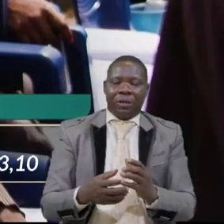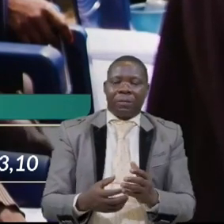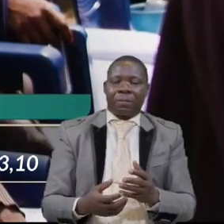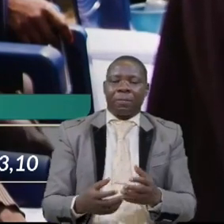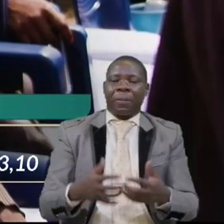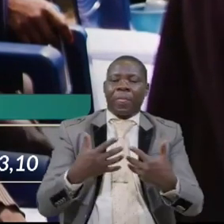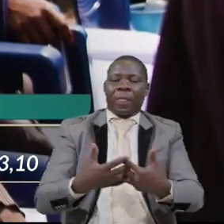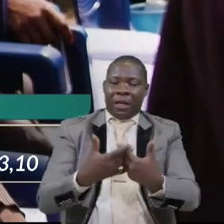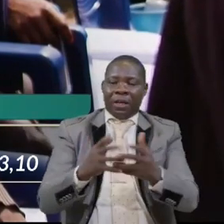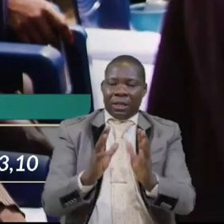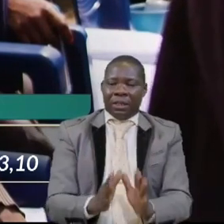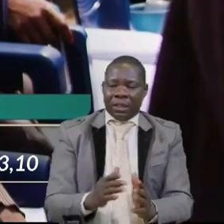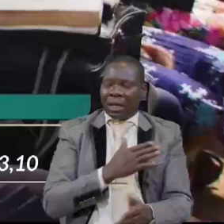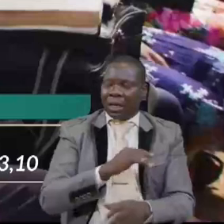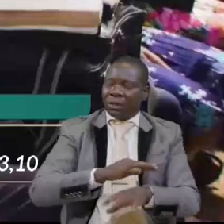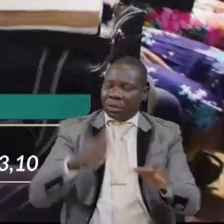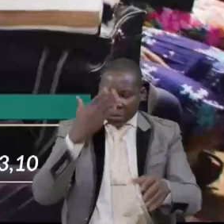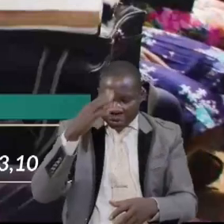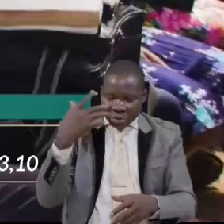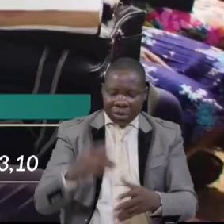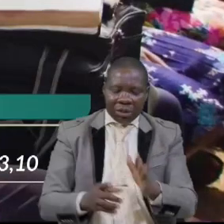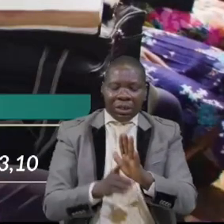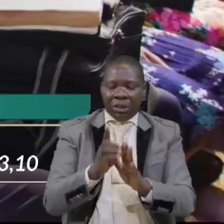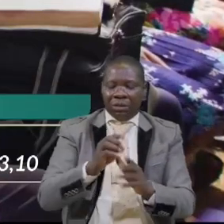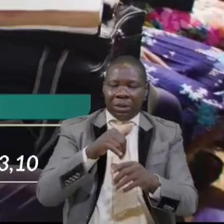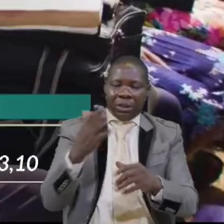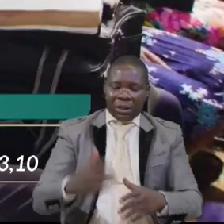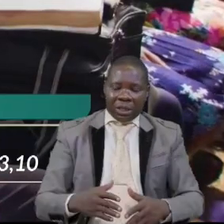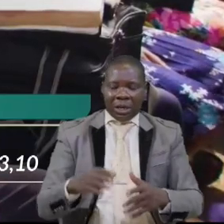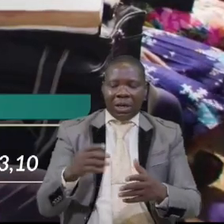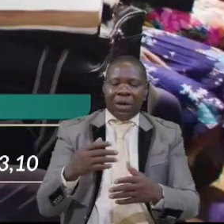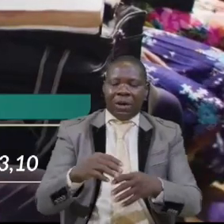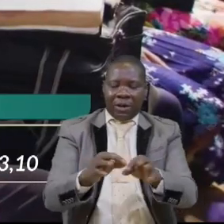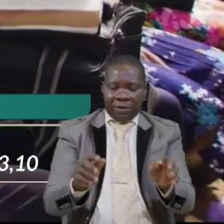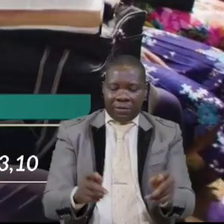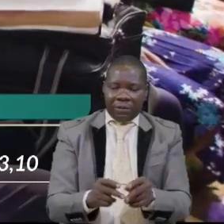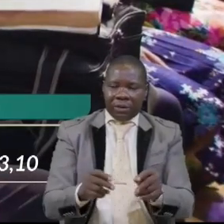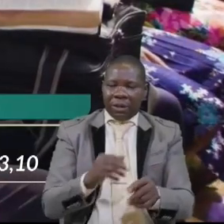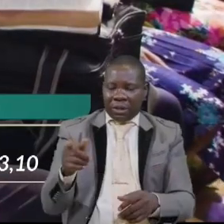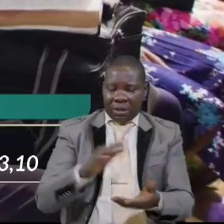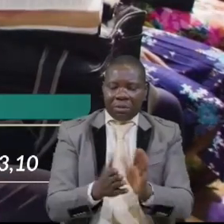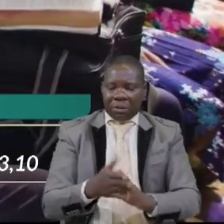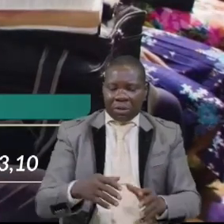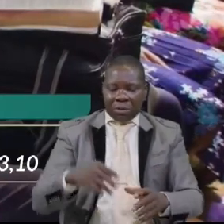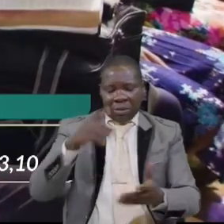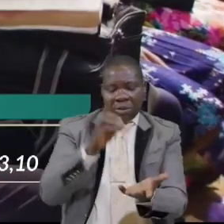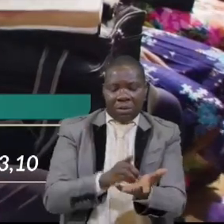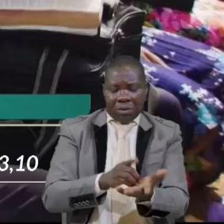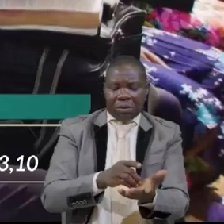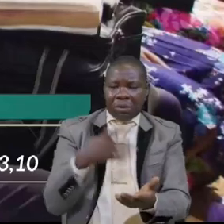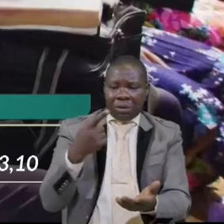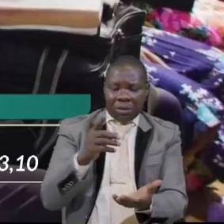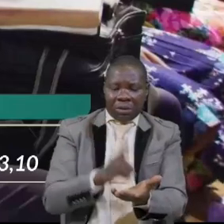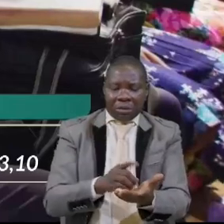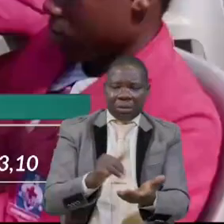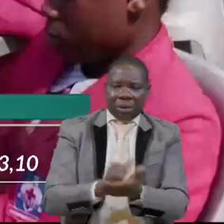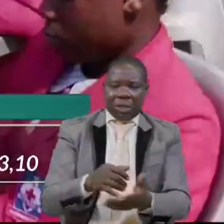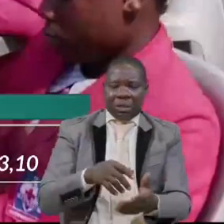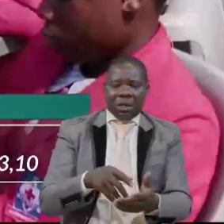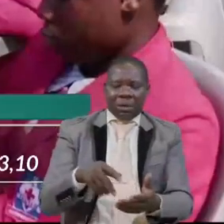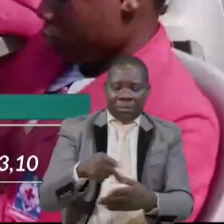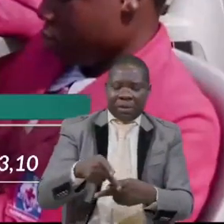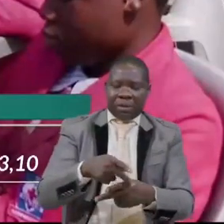se passent dans leur domaine. Ils sont devenus des docteurs. Et les docteurs, ils pratiquent. Ils savent ce qu'il faut